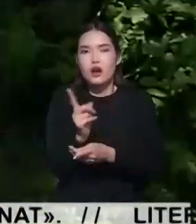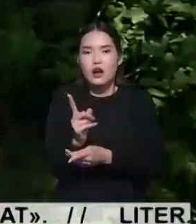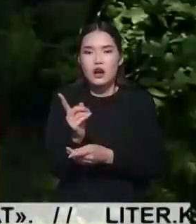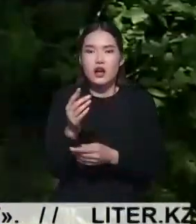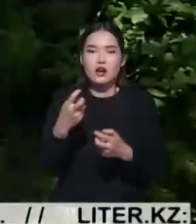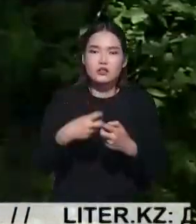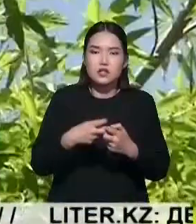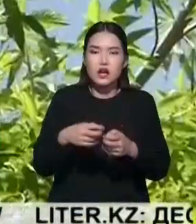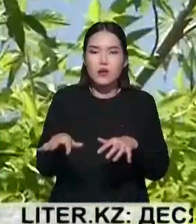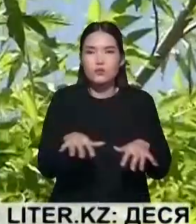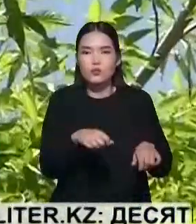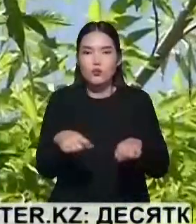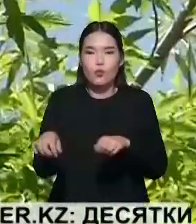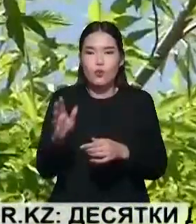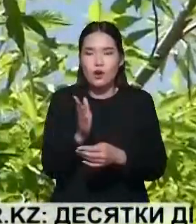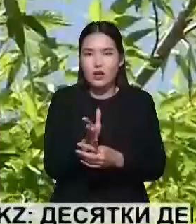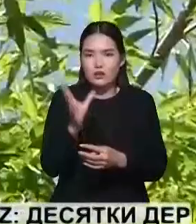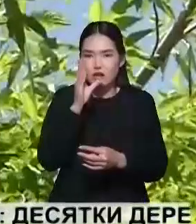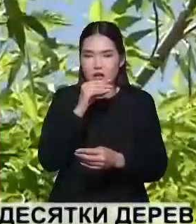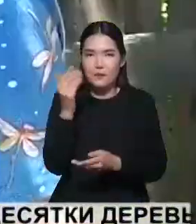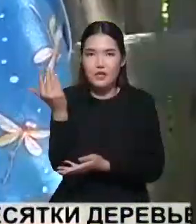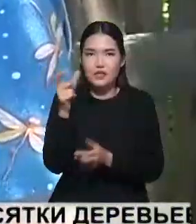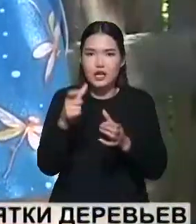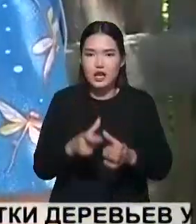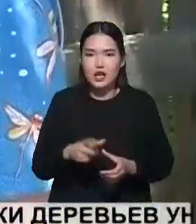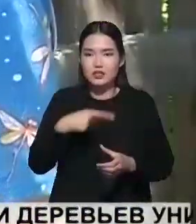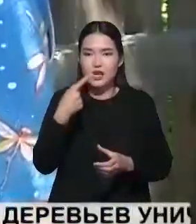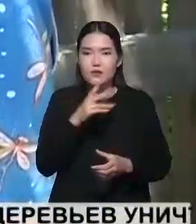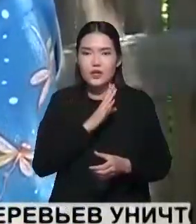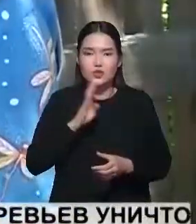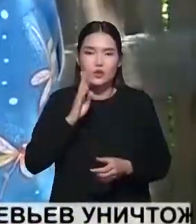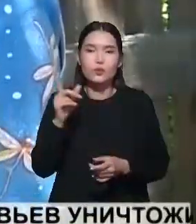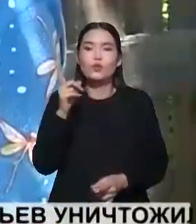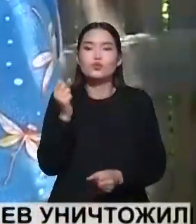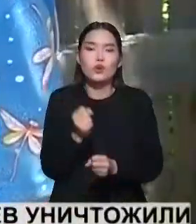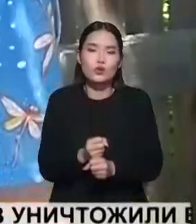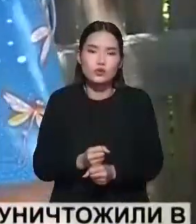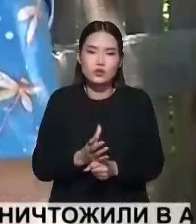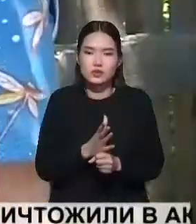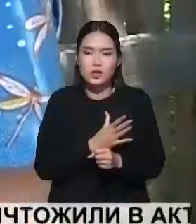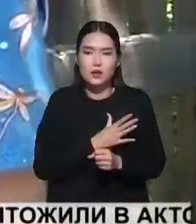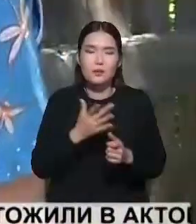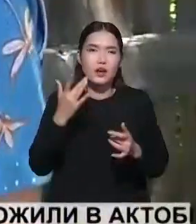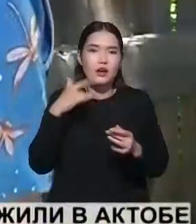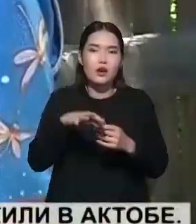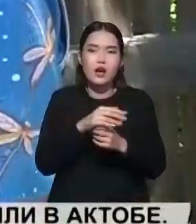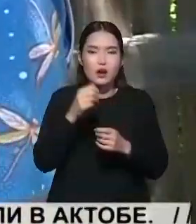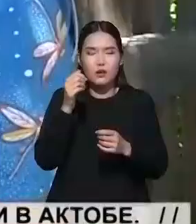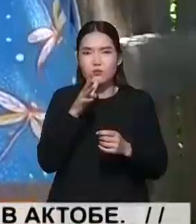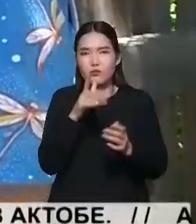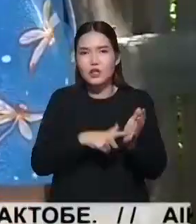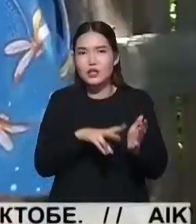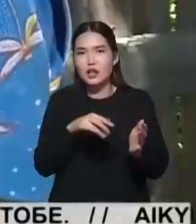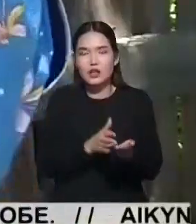непогоде качается и искрится, с тревогой рассказывает женщина. Ну, столб, мне 65 лет. Этот столб еще старше меня.